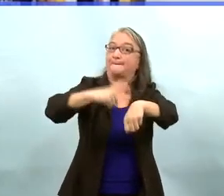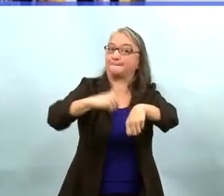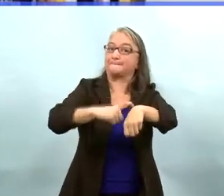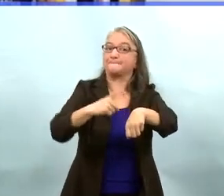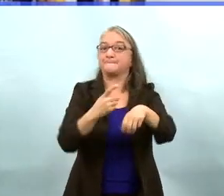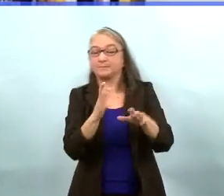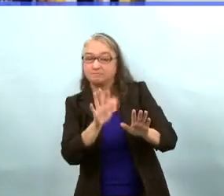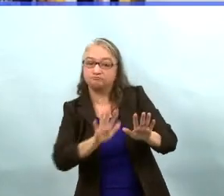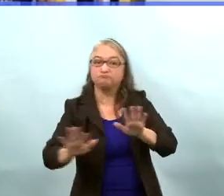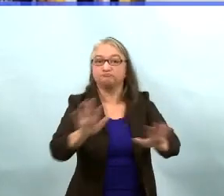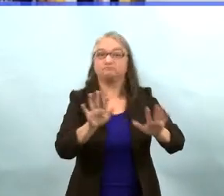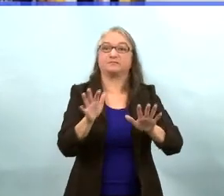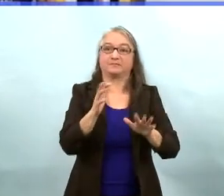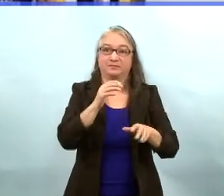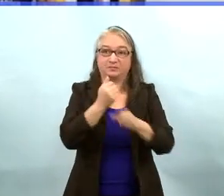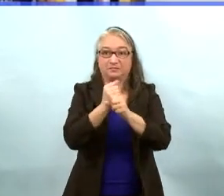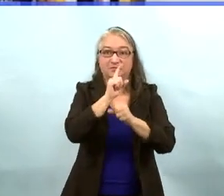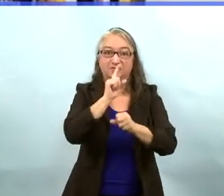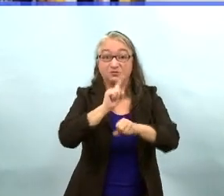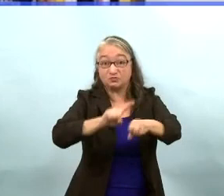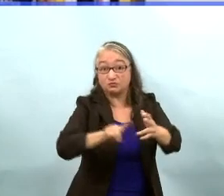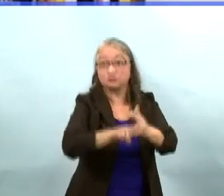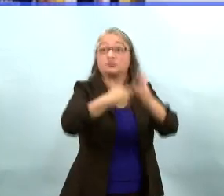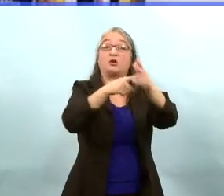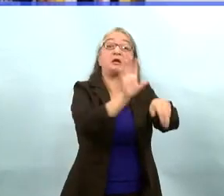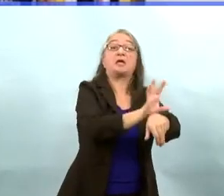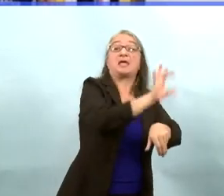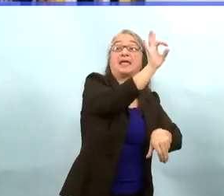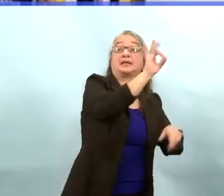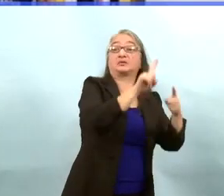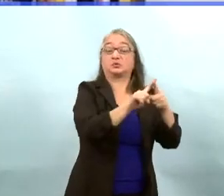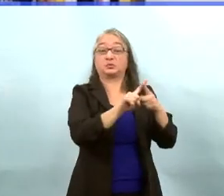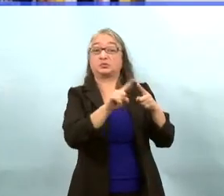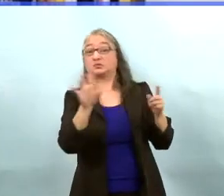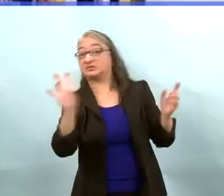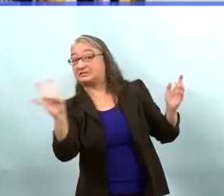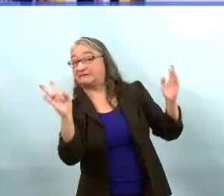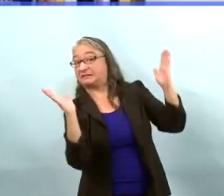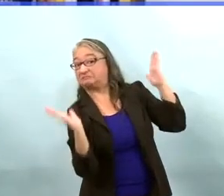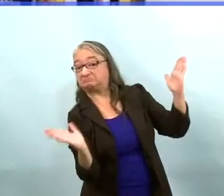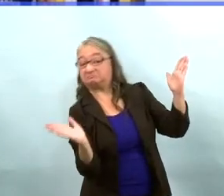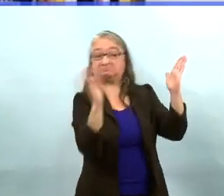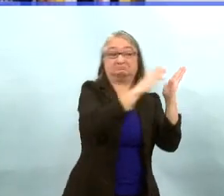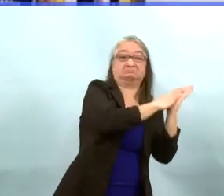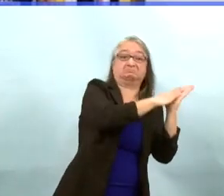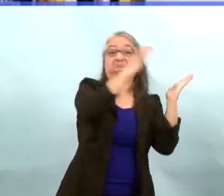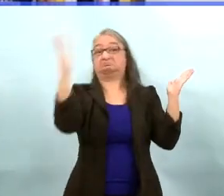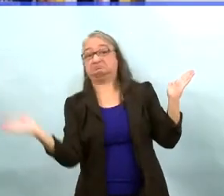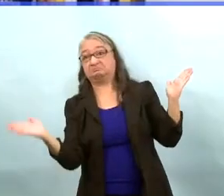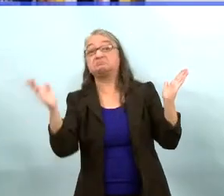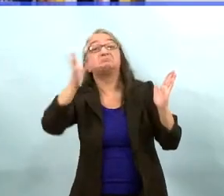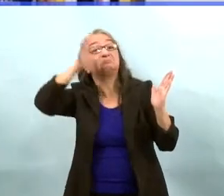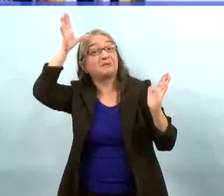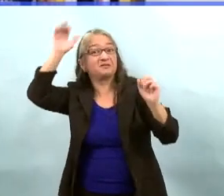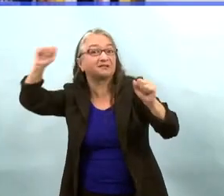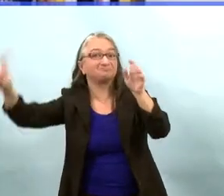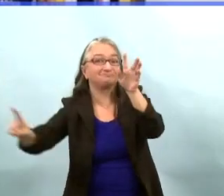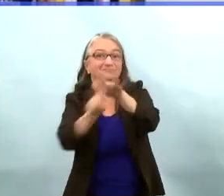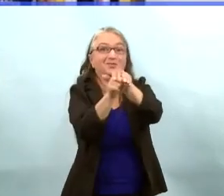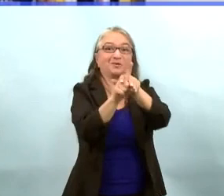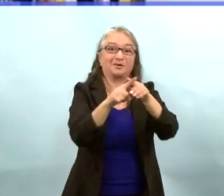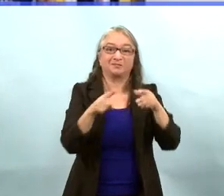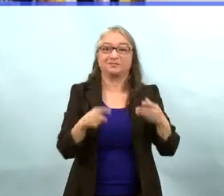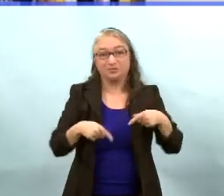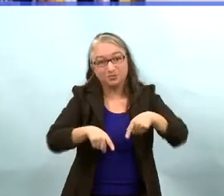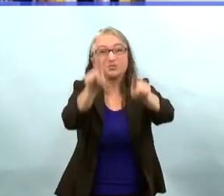cette option et on veut continuer à avoir ces conversations avec les écoles qui vont peut-être prendre plus de temps pour prendre une